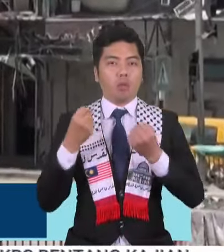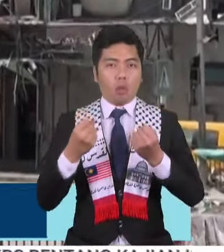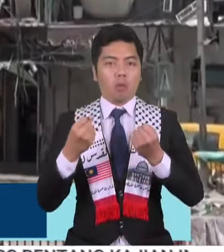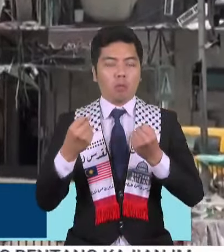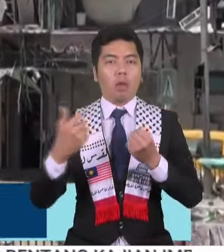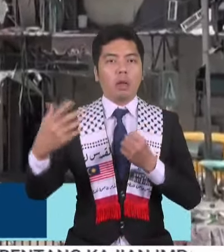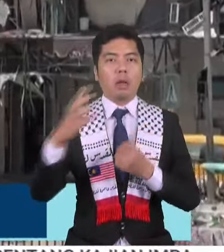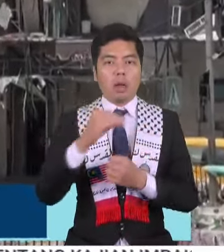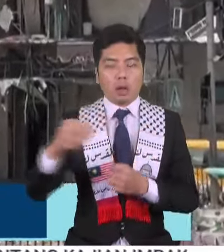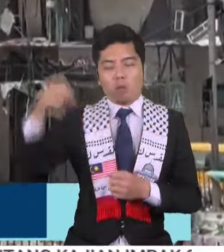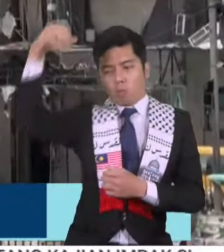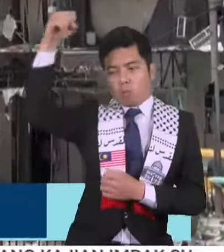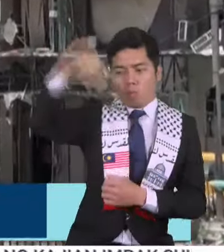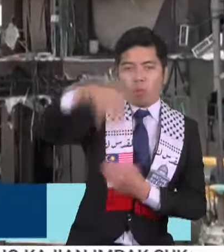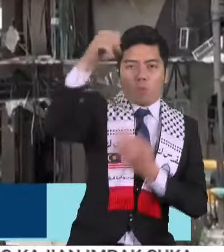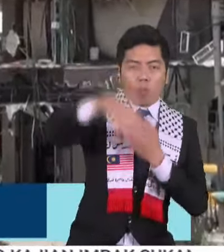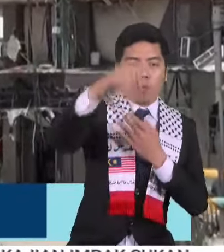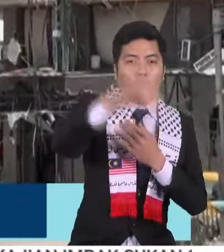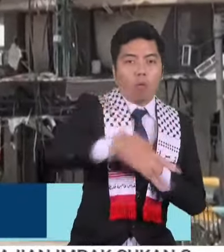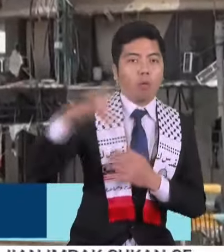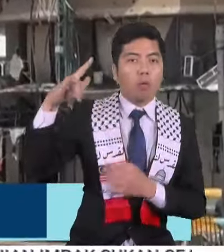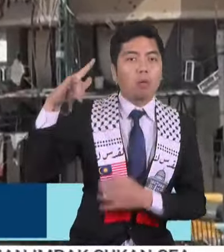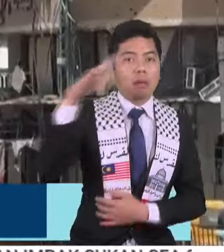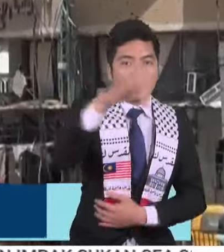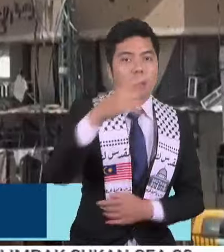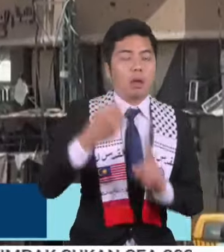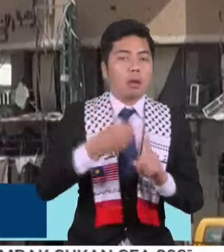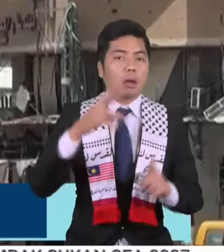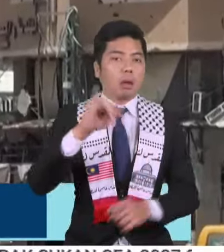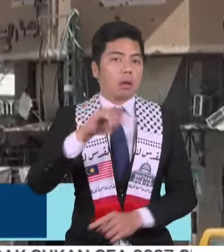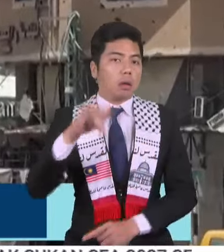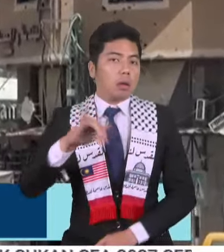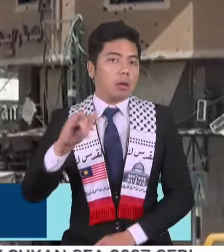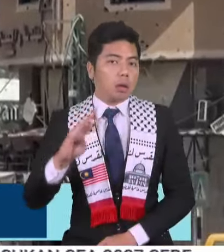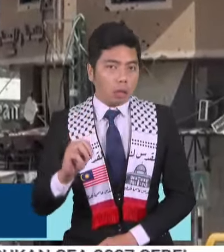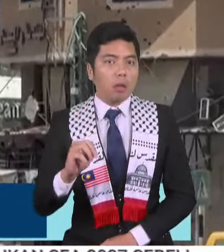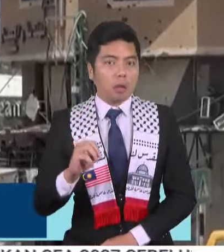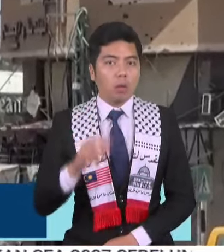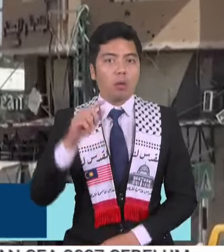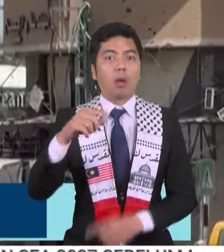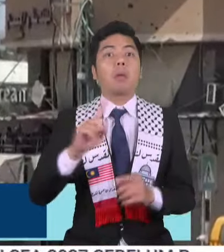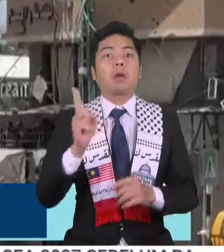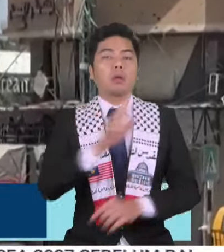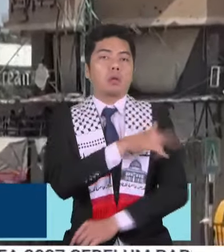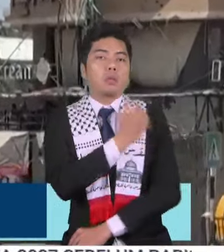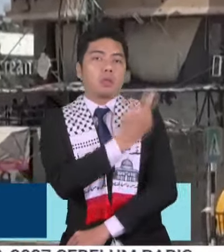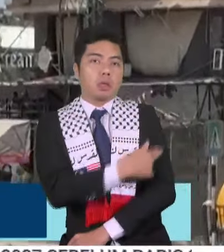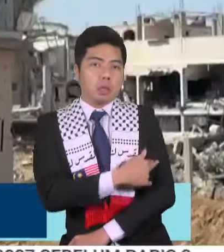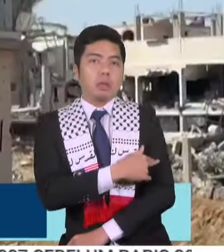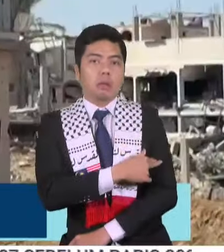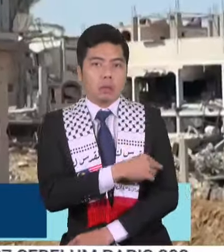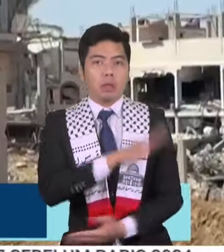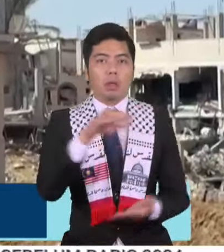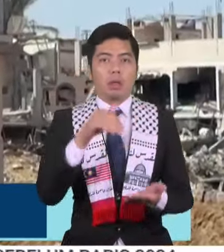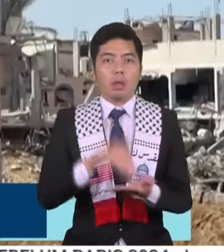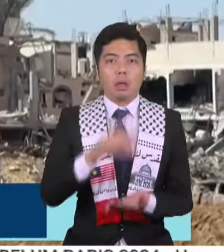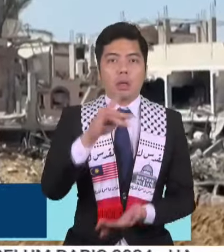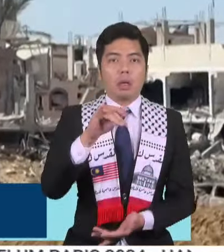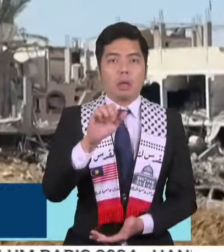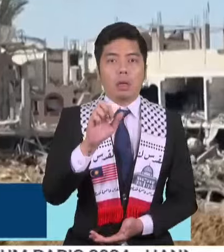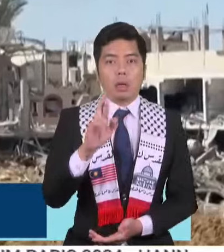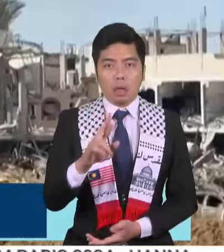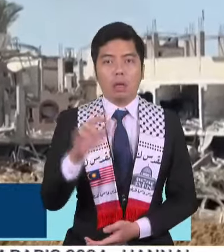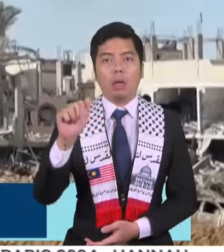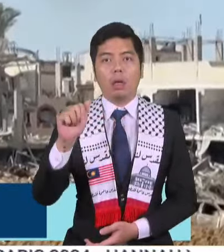dan tembakan dari udara oleh drone rejim. Serangan turut menyasarkan kawasan Hospital Syuhada Al-Aqsa di Deir al-Balah dan kem